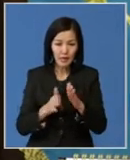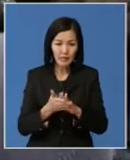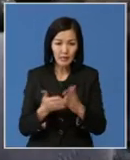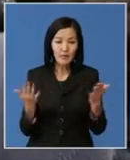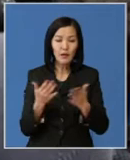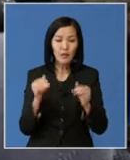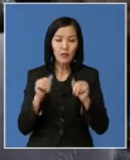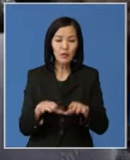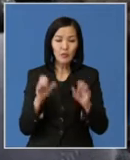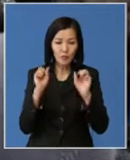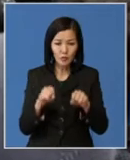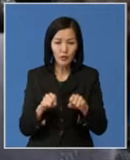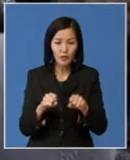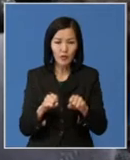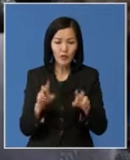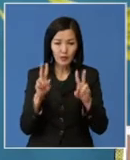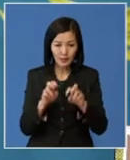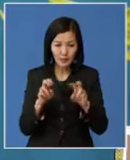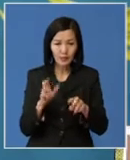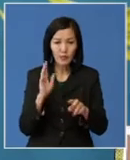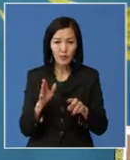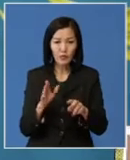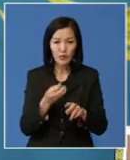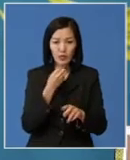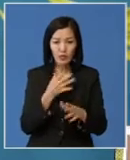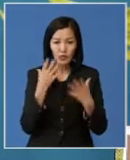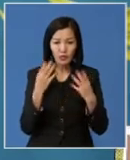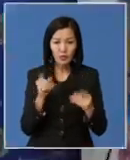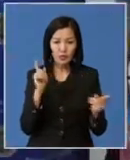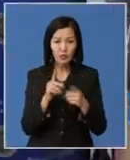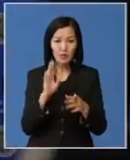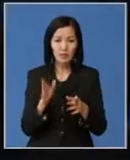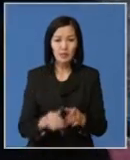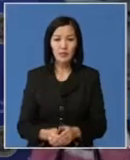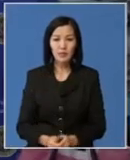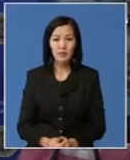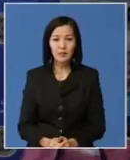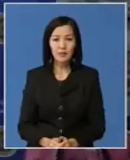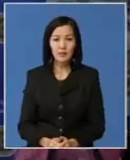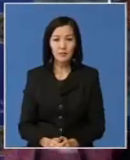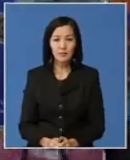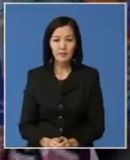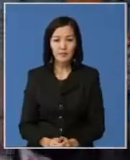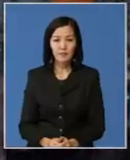қалай шешімін табуға болады, оның жолын да іздеп көрейік. Жақсы күндерде, жақсы сәттерде кездесейік.